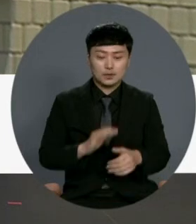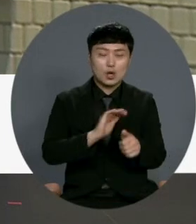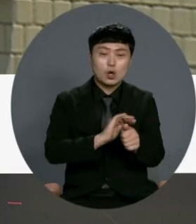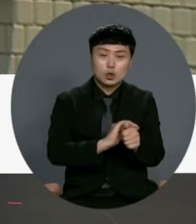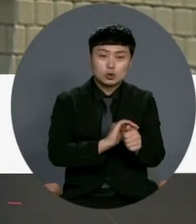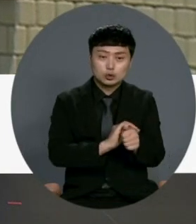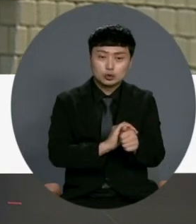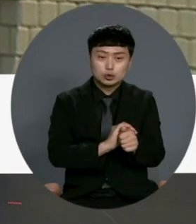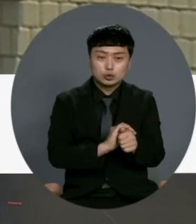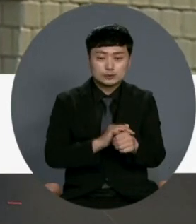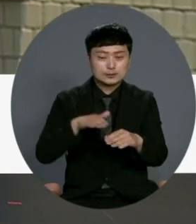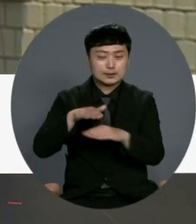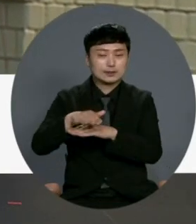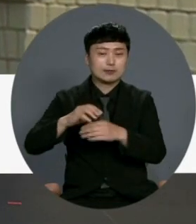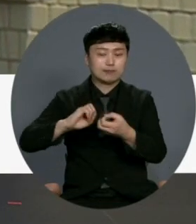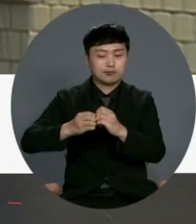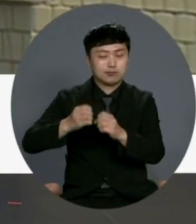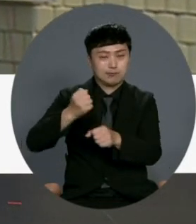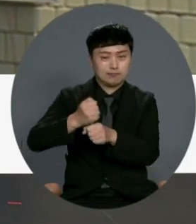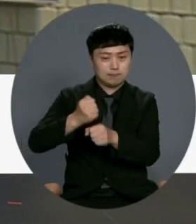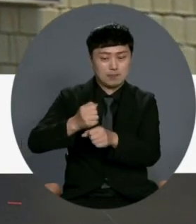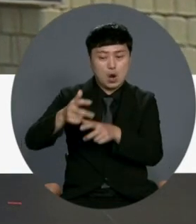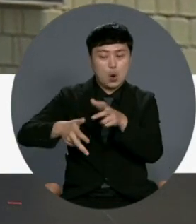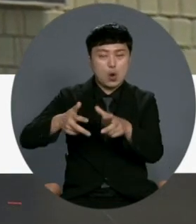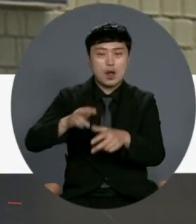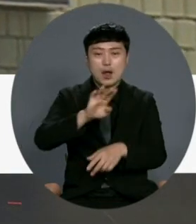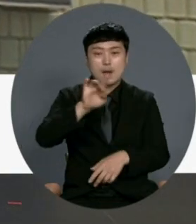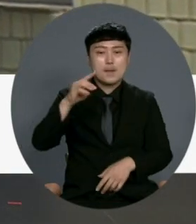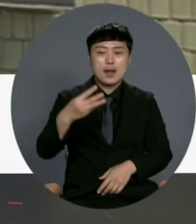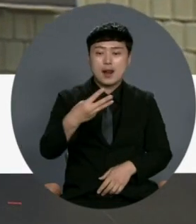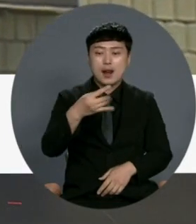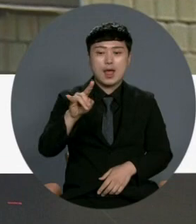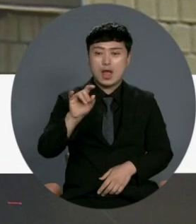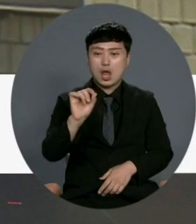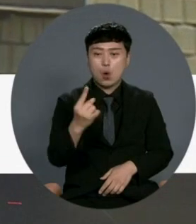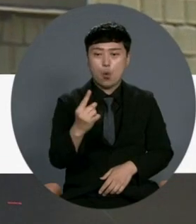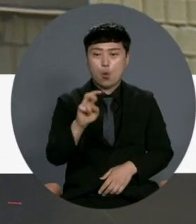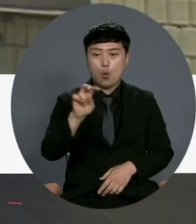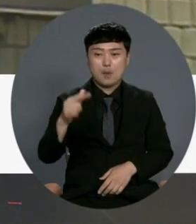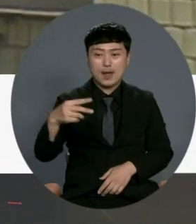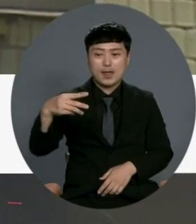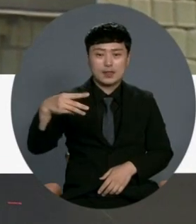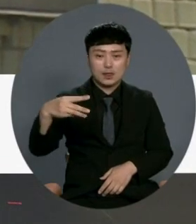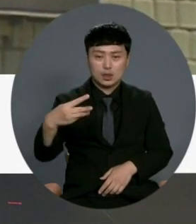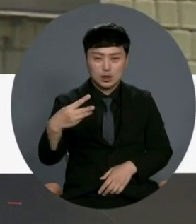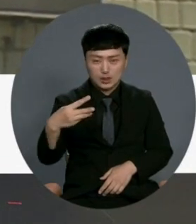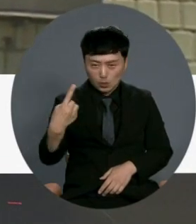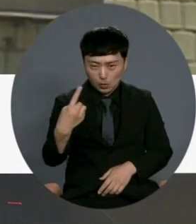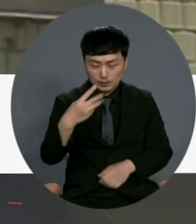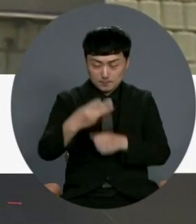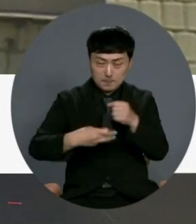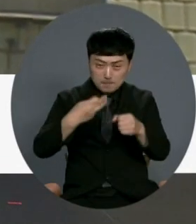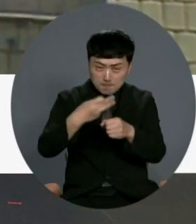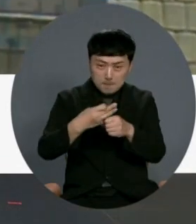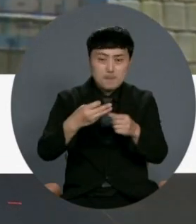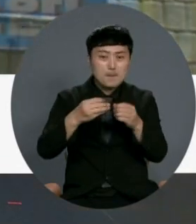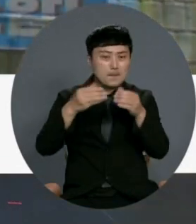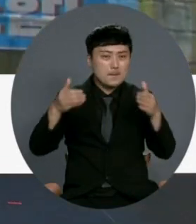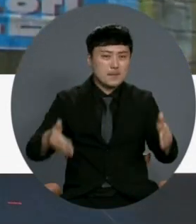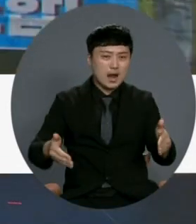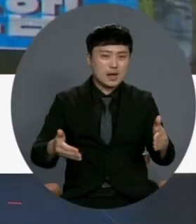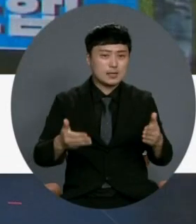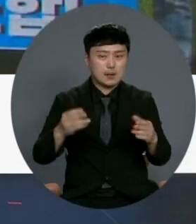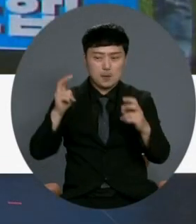경주 최대 자동차 부품 생산 공장인 발레오 만도. 13년 전에 직장 폐쇄 문제 등 극심한 노사